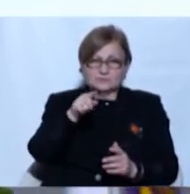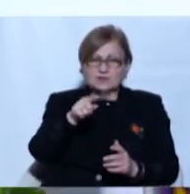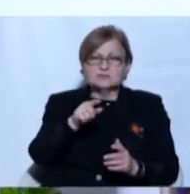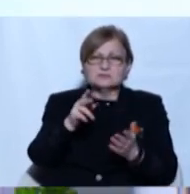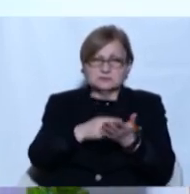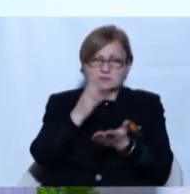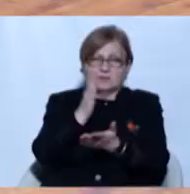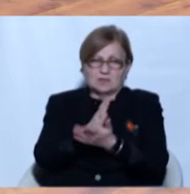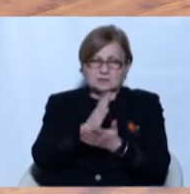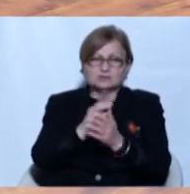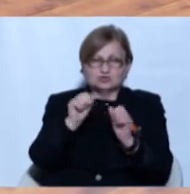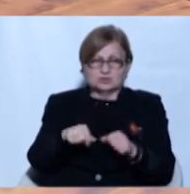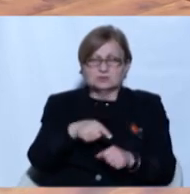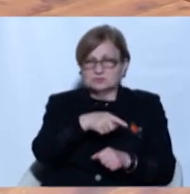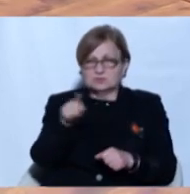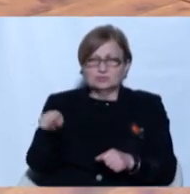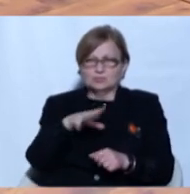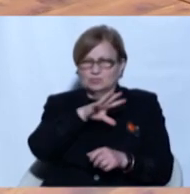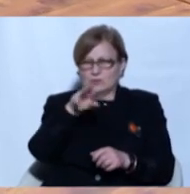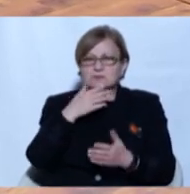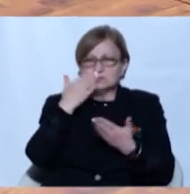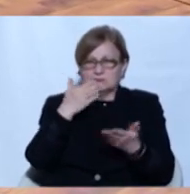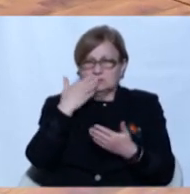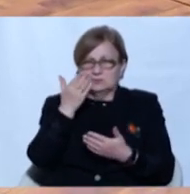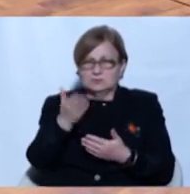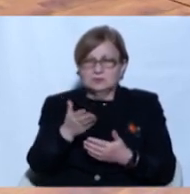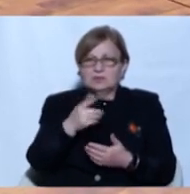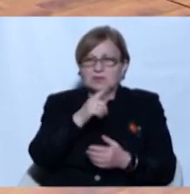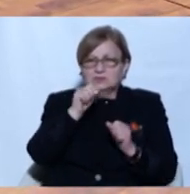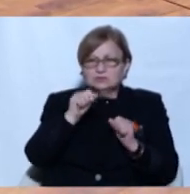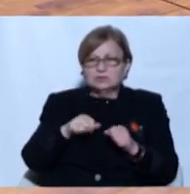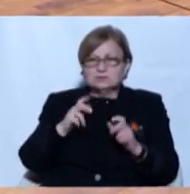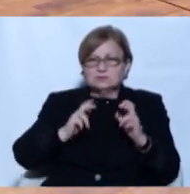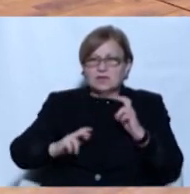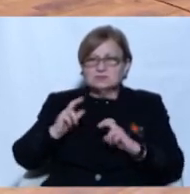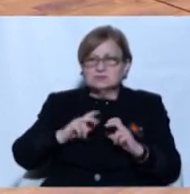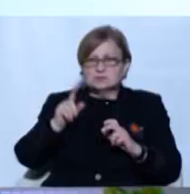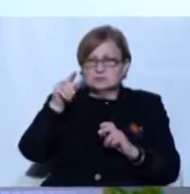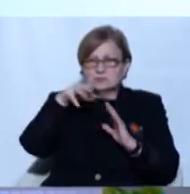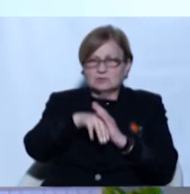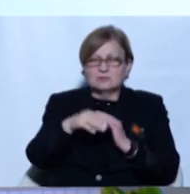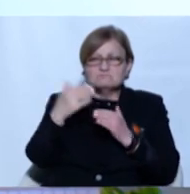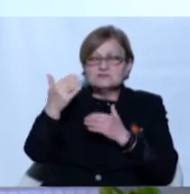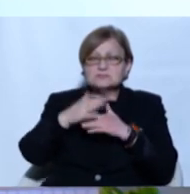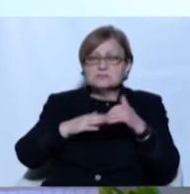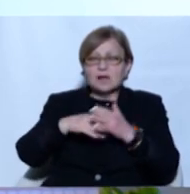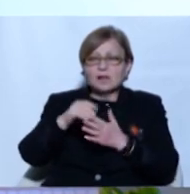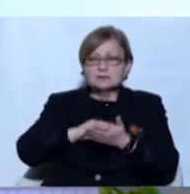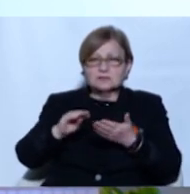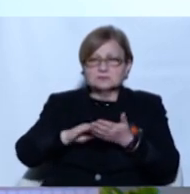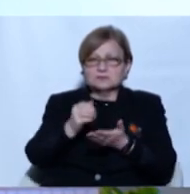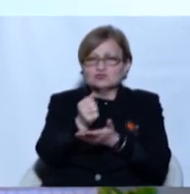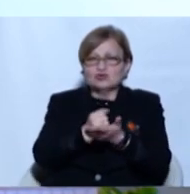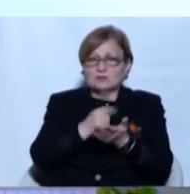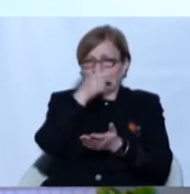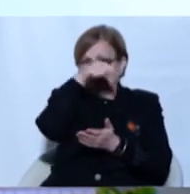წავიკითხოთ და შეგვიძლია მივიდეთ და ხელნაწერთა ინსტიტუტში ნახოთ გურამიშვილის მიერ დაწერილი ციგნი ჩვენ